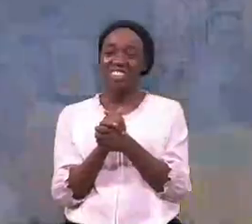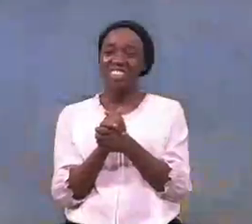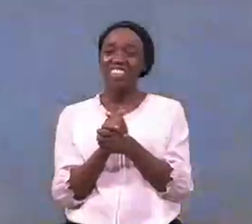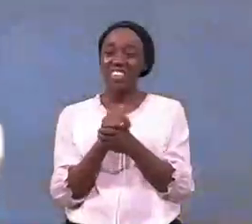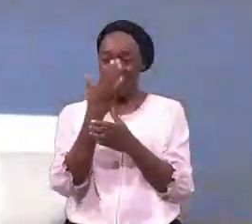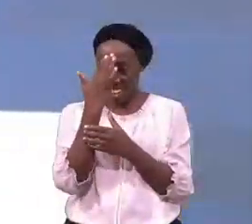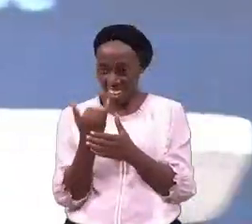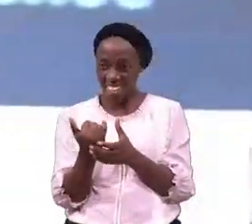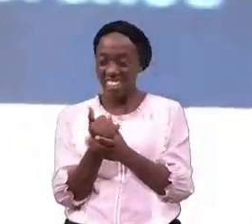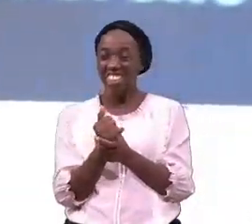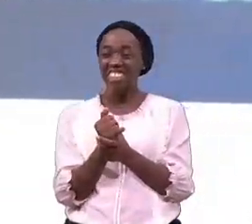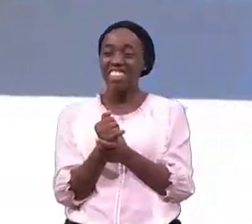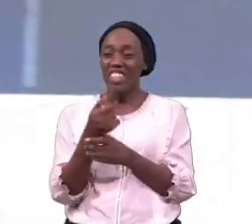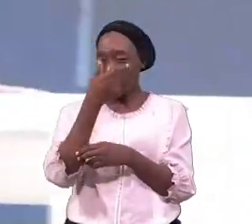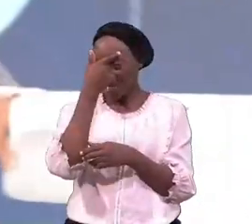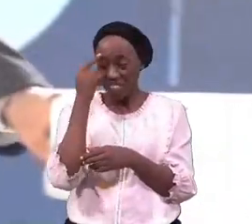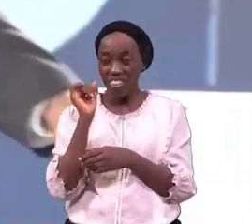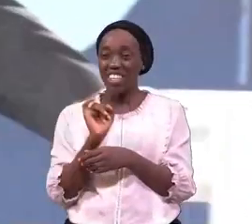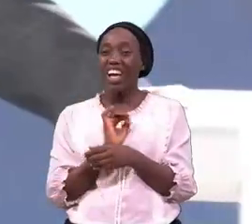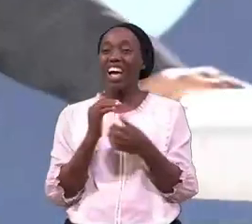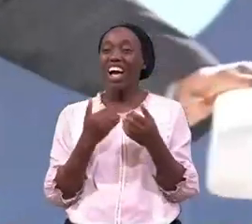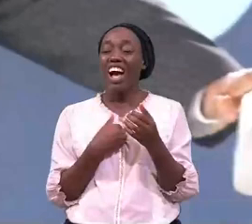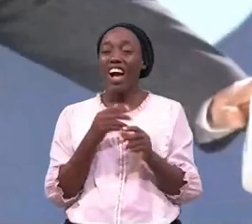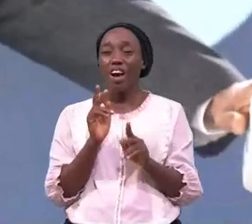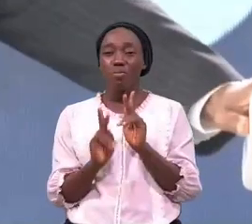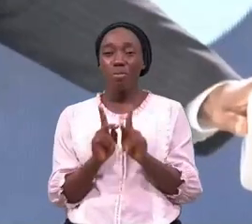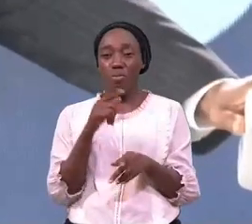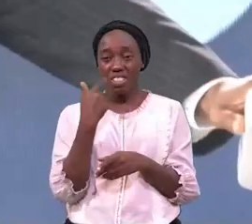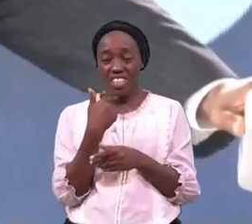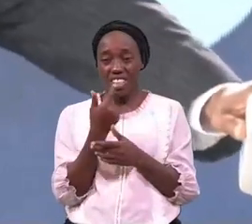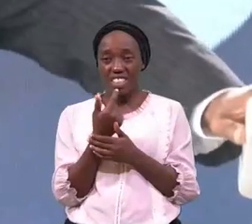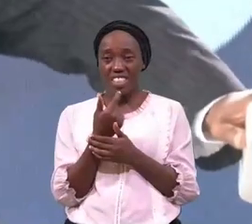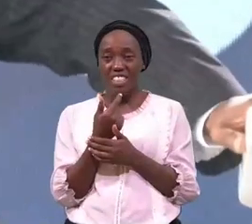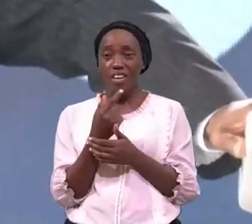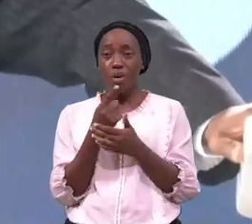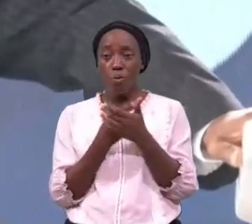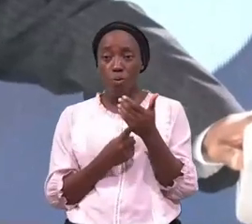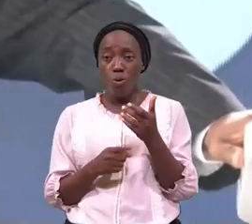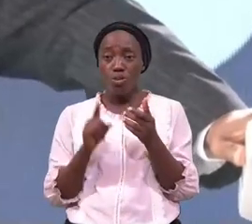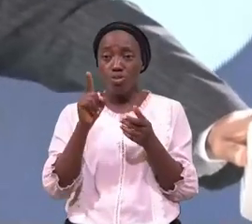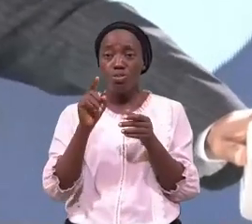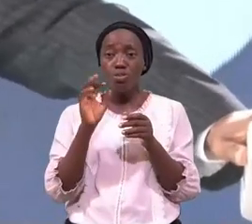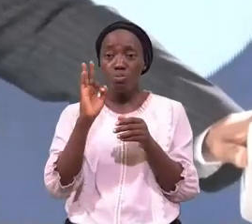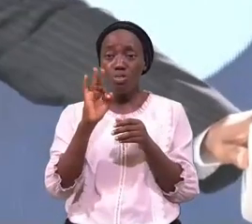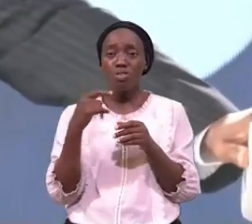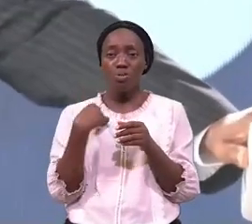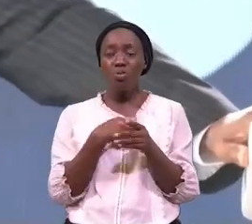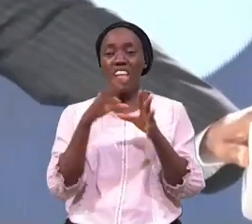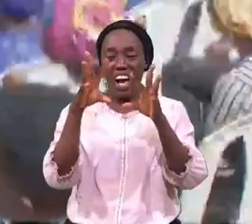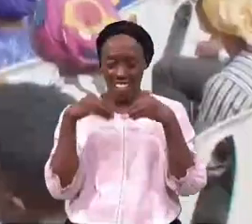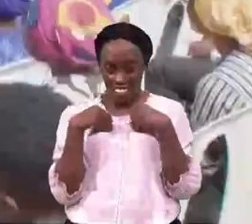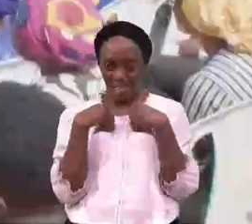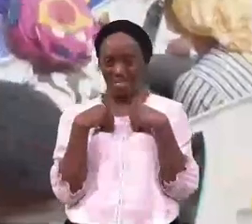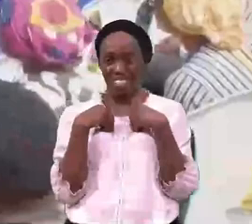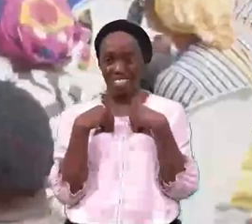Pourquoi? Et Parce que j'ai des gens qui disent, pasteur,